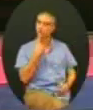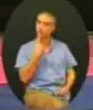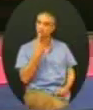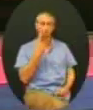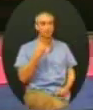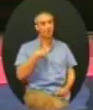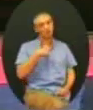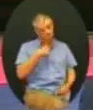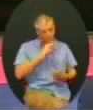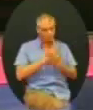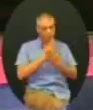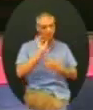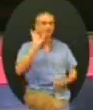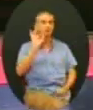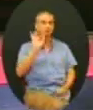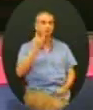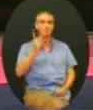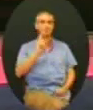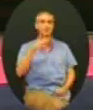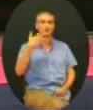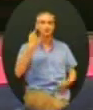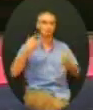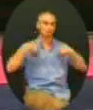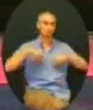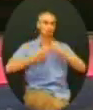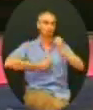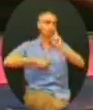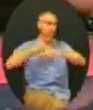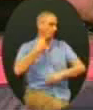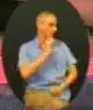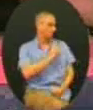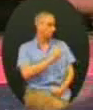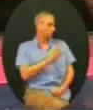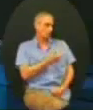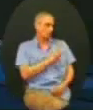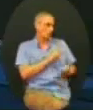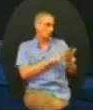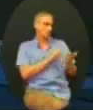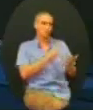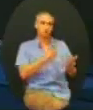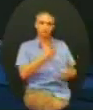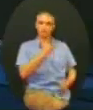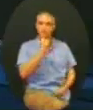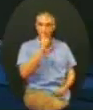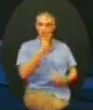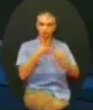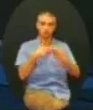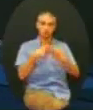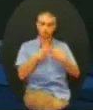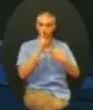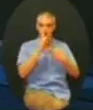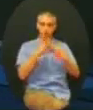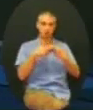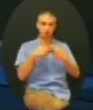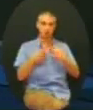ניר, אנחנו נקבע בשבילך מי יהיה יושב ראש מרץ ממש הבא. ממש לא. סליחה. פשוט לא נכון. ביום ראשון הקרוב, ביום